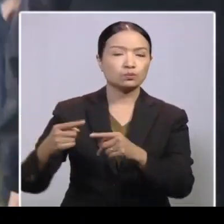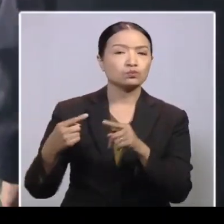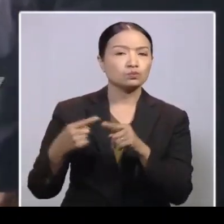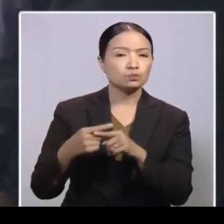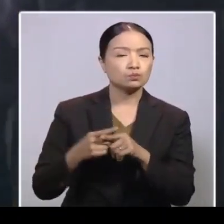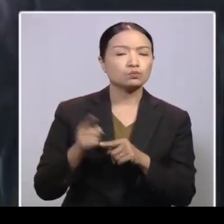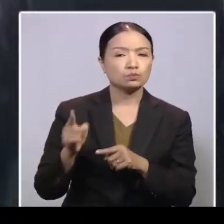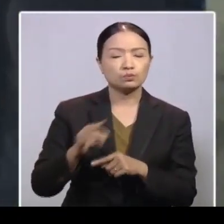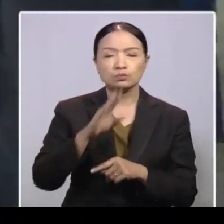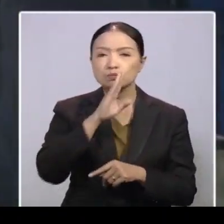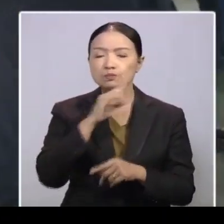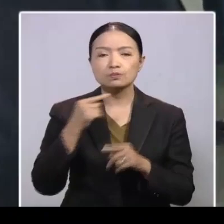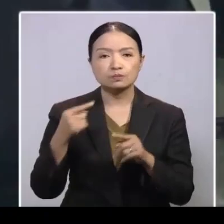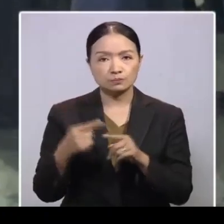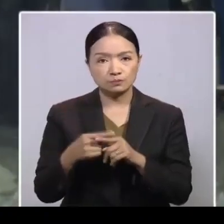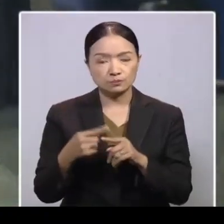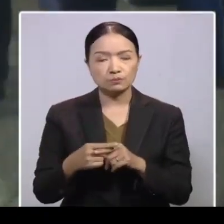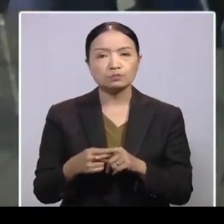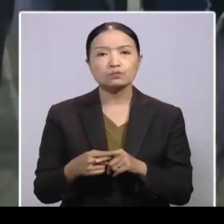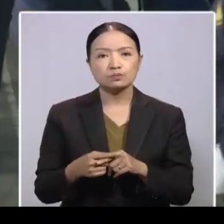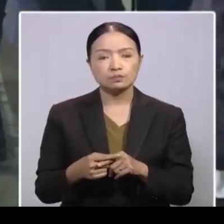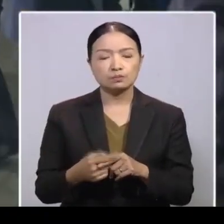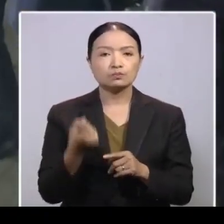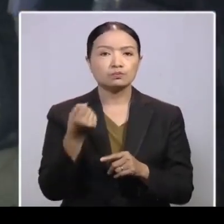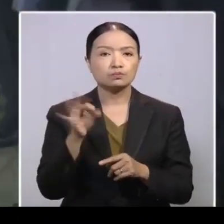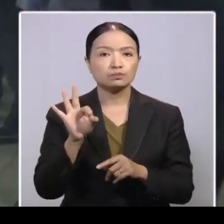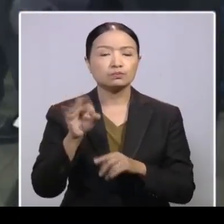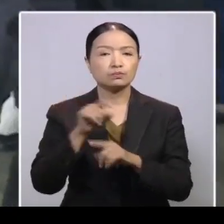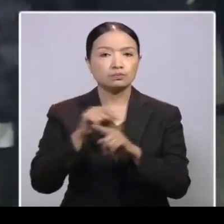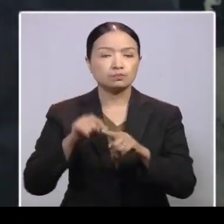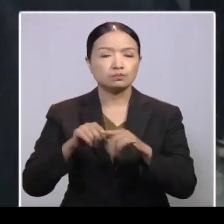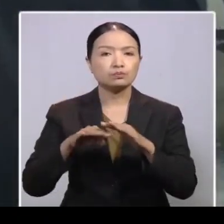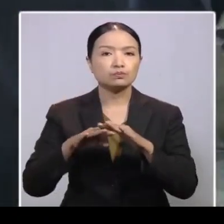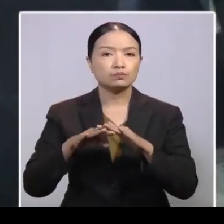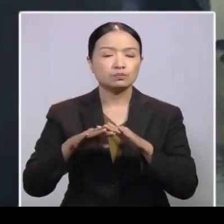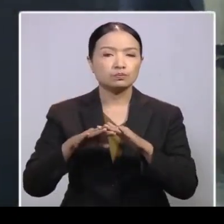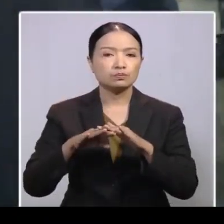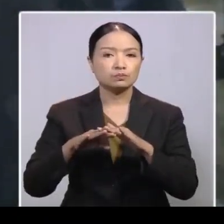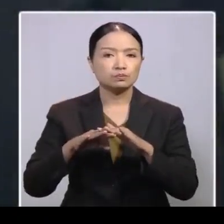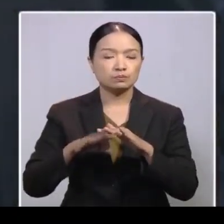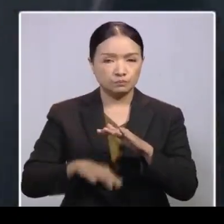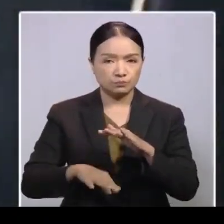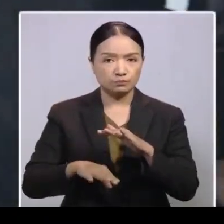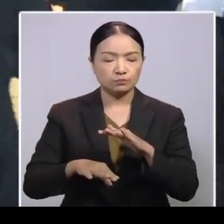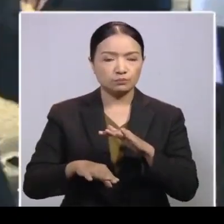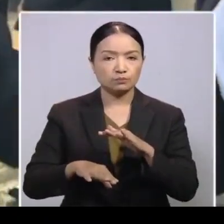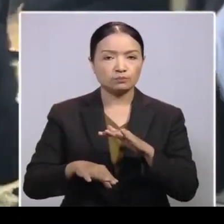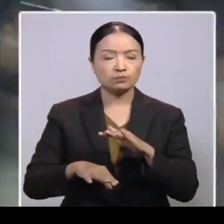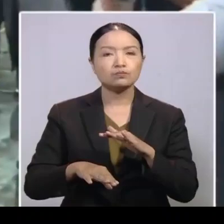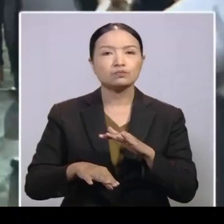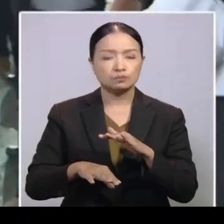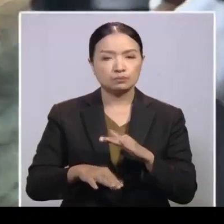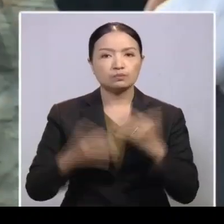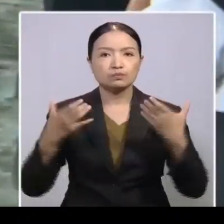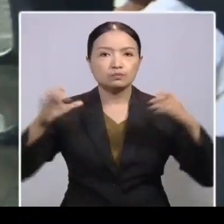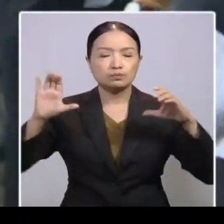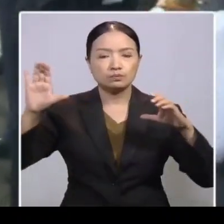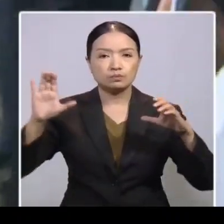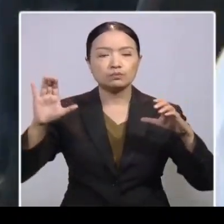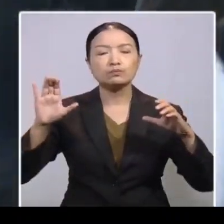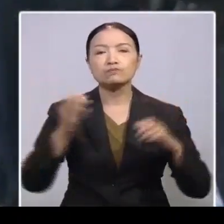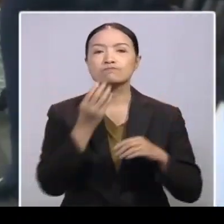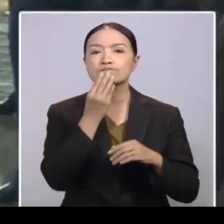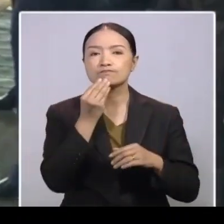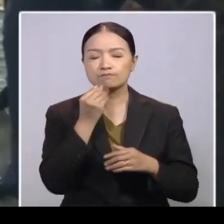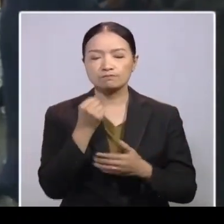ถ้าบาดเจ็บนะครับไม่เกิน 19% นะฮะความสูญเสียไม่เกิน 19% เนี่ยนะทางรัฐบาลอิสราเอลเนี่ยจะมีการดู